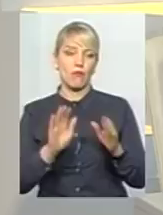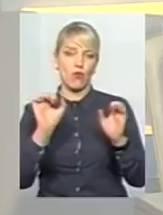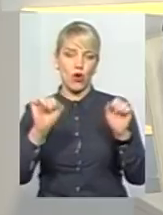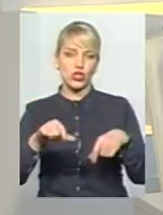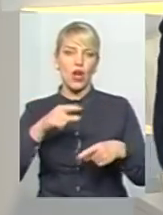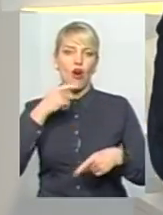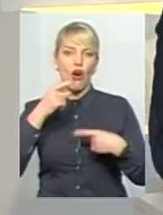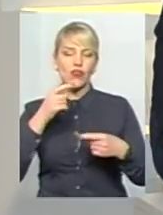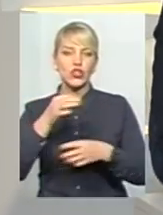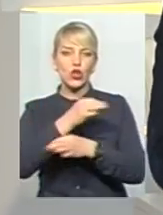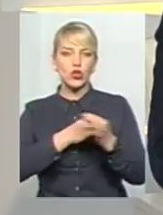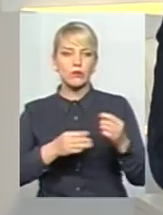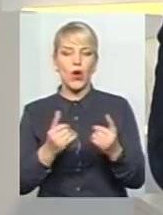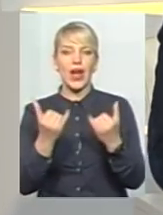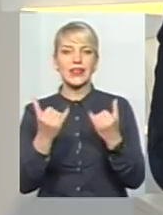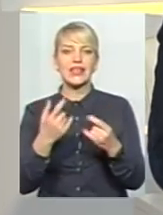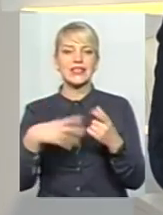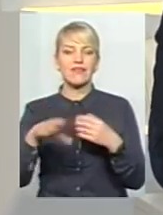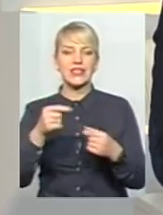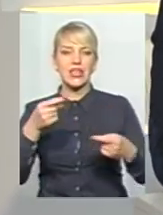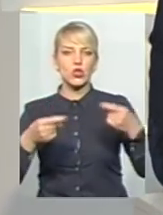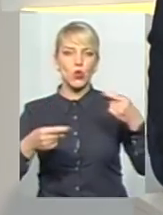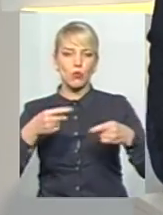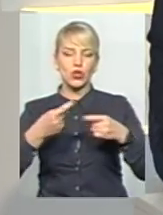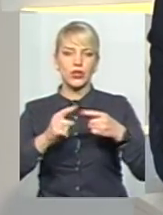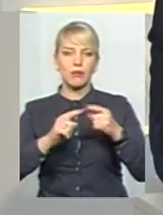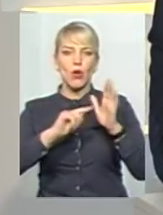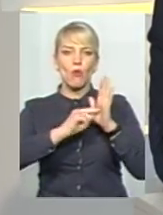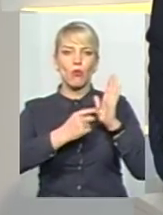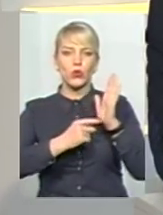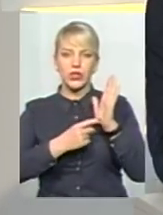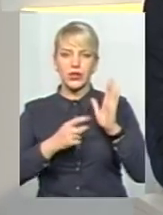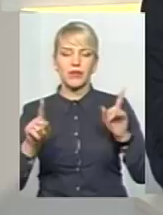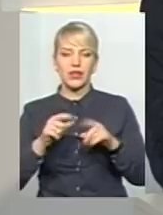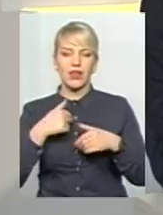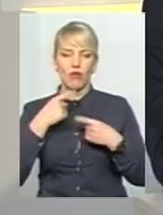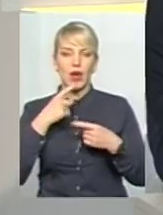розмову. Наразі це все суперечить тим пунктам, про які я озвучував, і міська рада наразі в